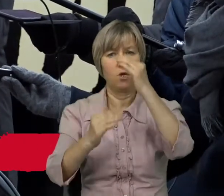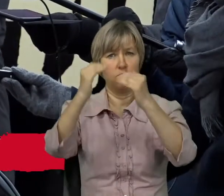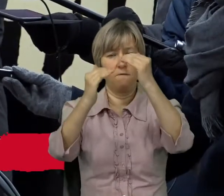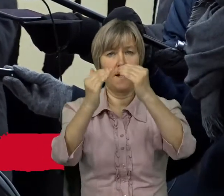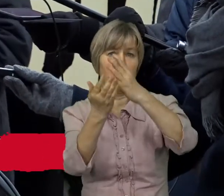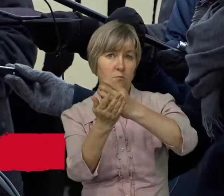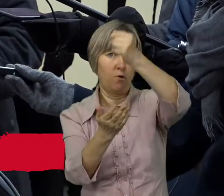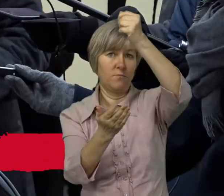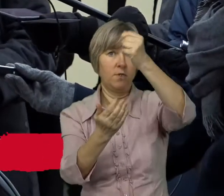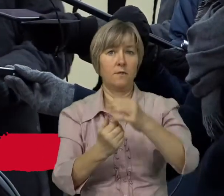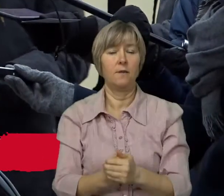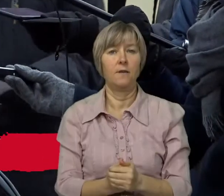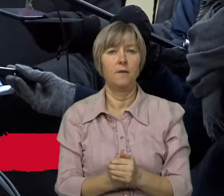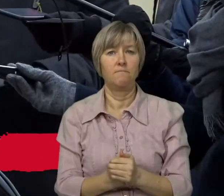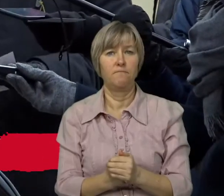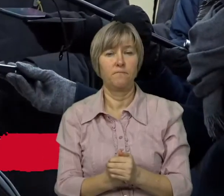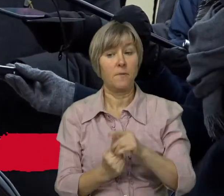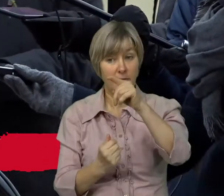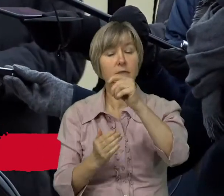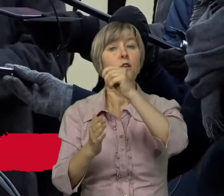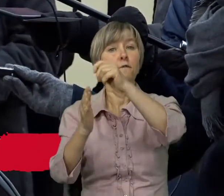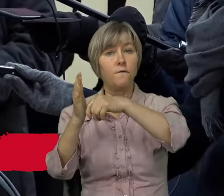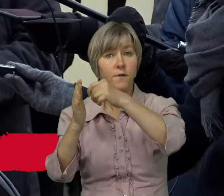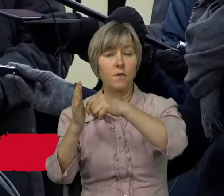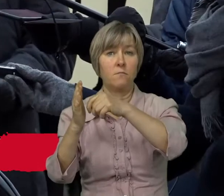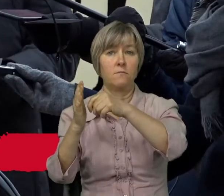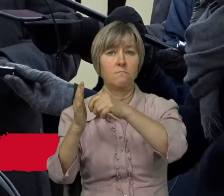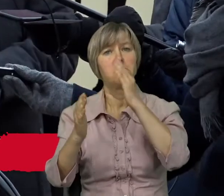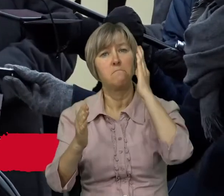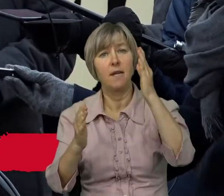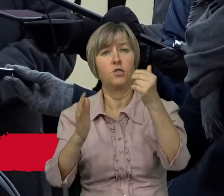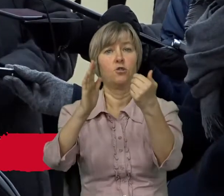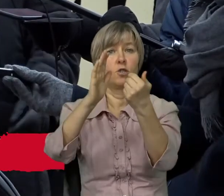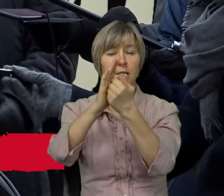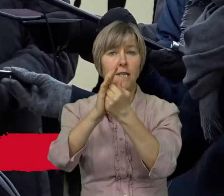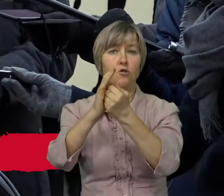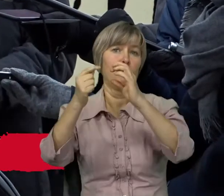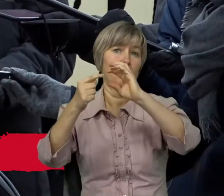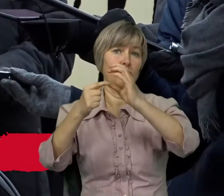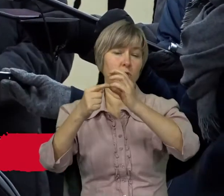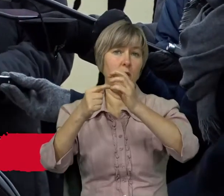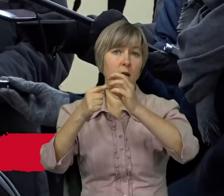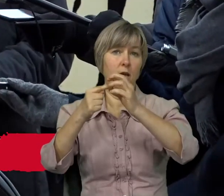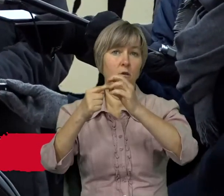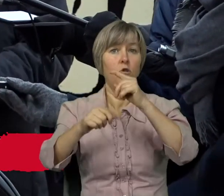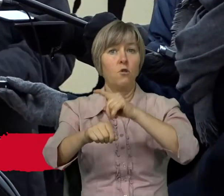Emisja tego filmu odbędzie się 16 grudnia o godzinie